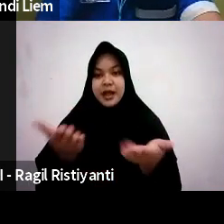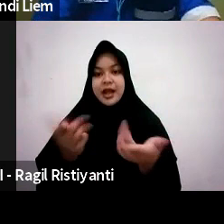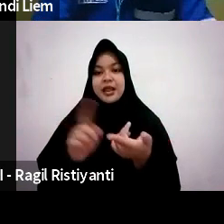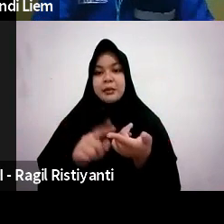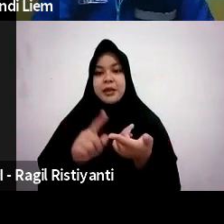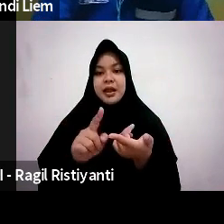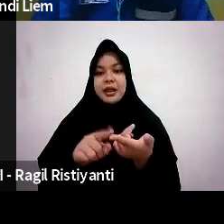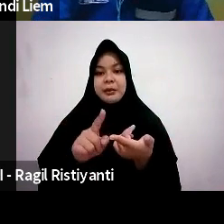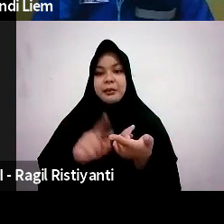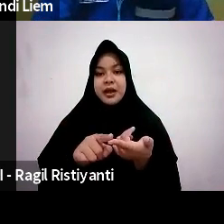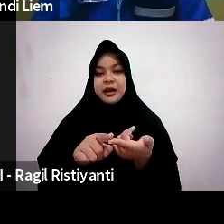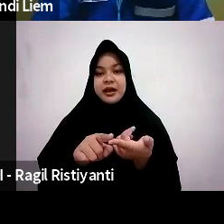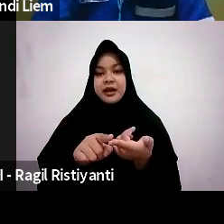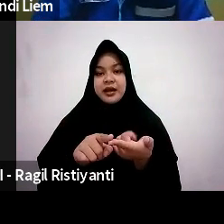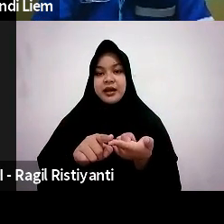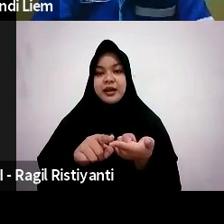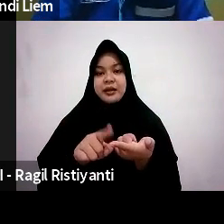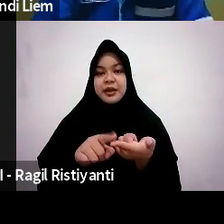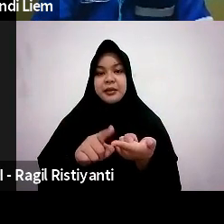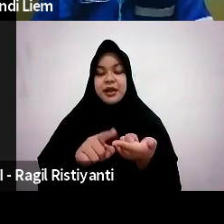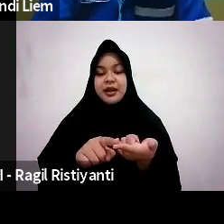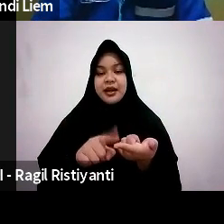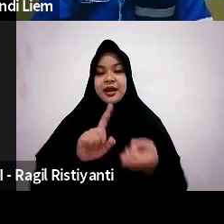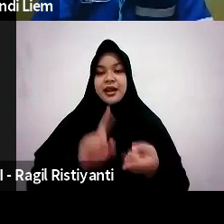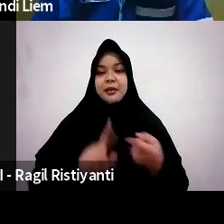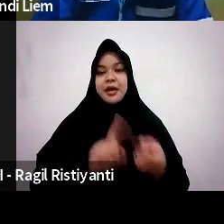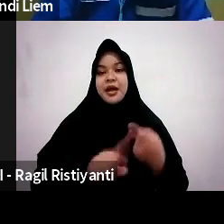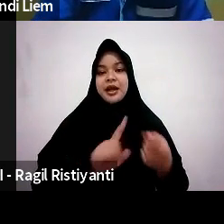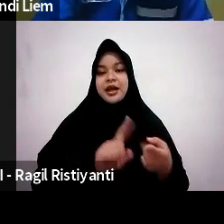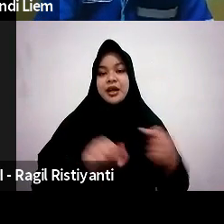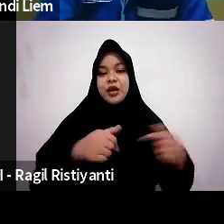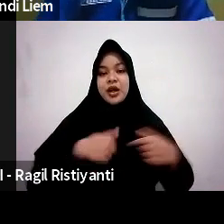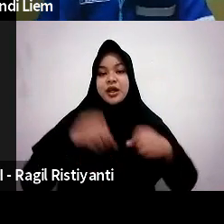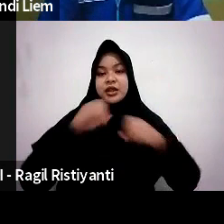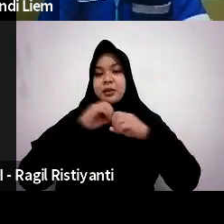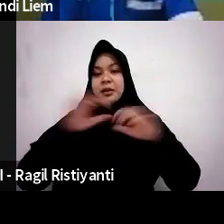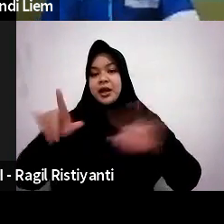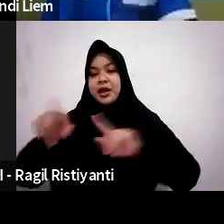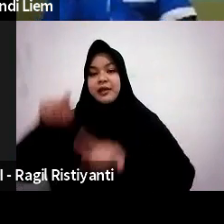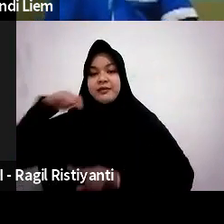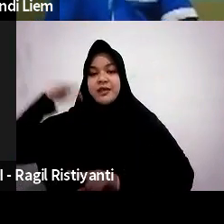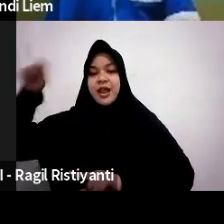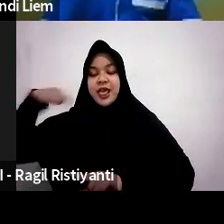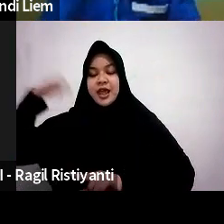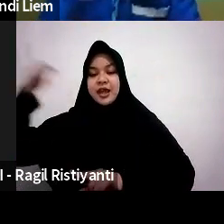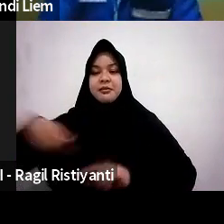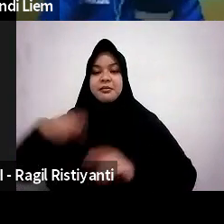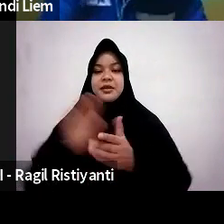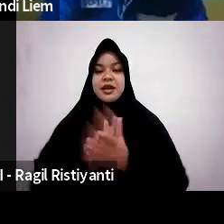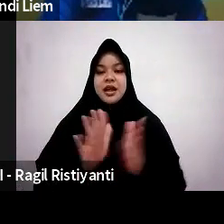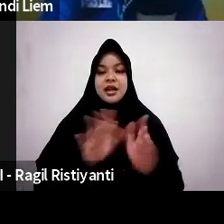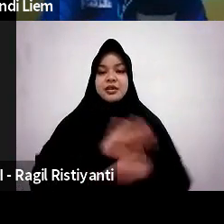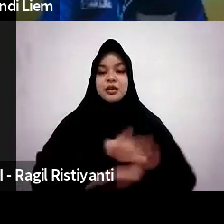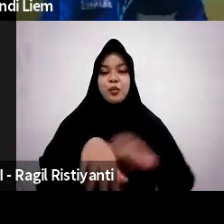indoxxi teman teman apa impact campaign dari film maupun juga terkusus kepada mau